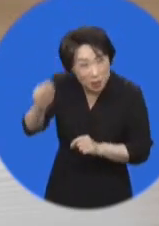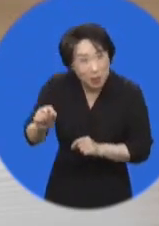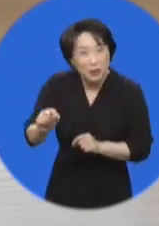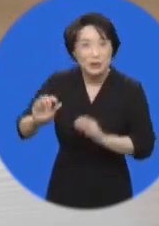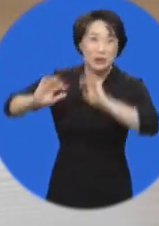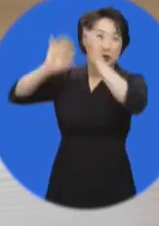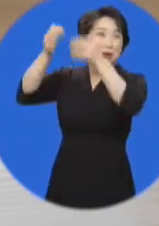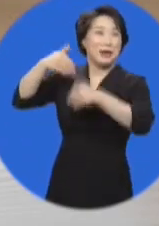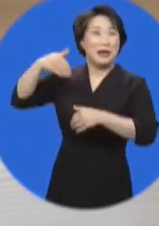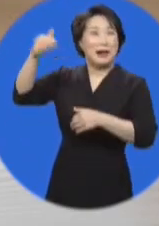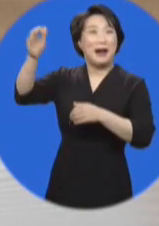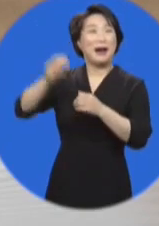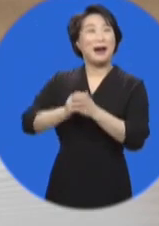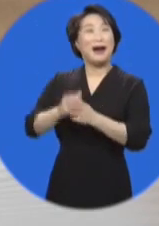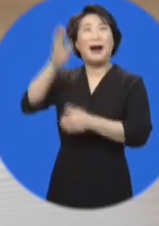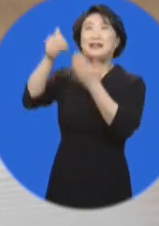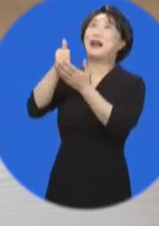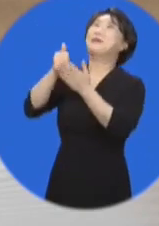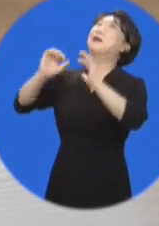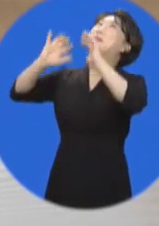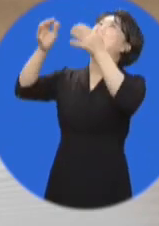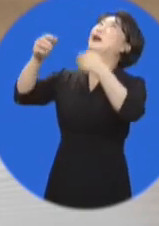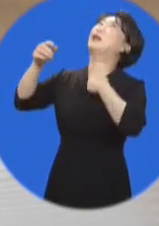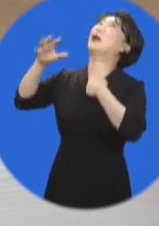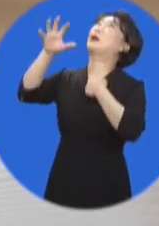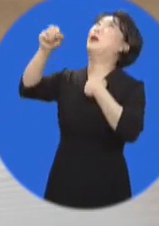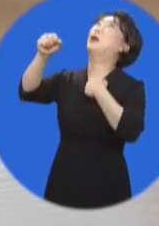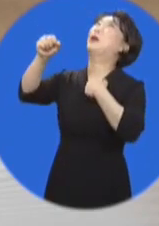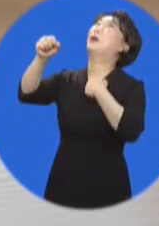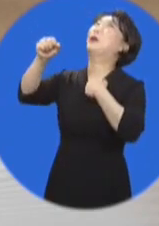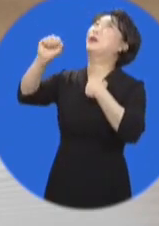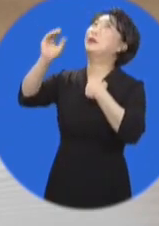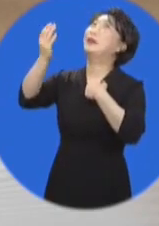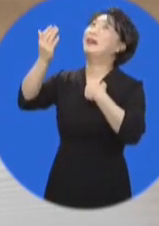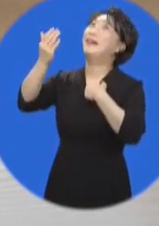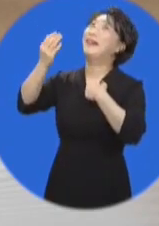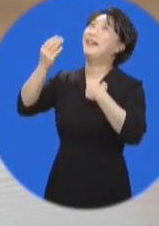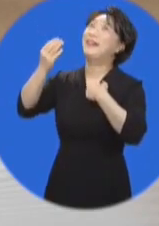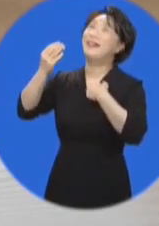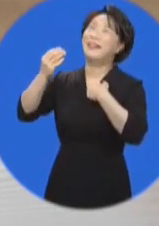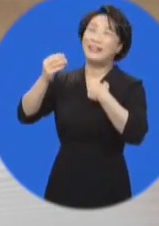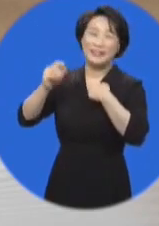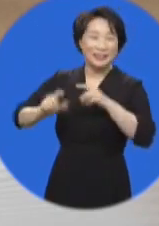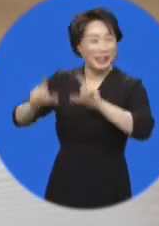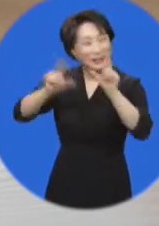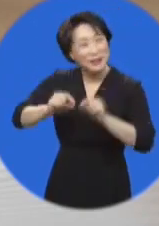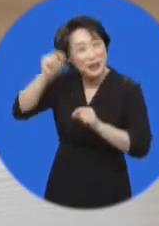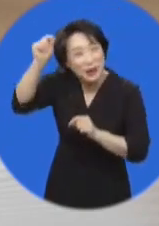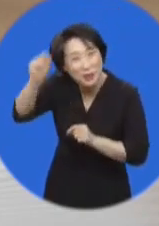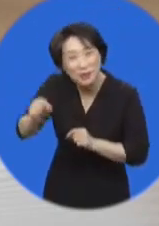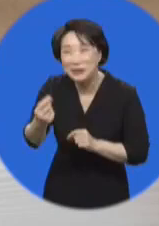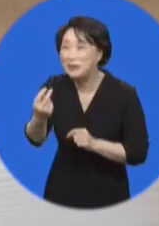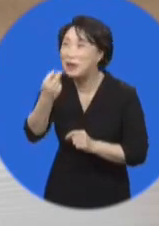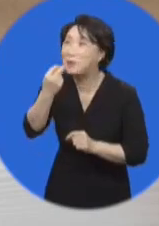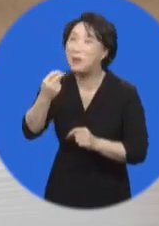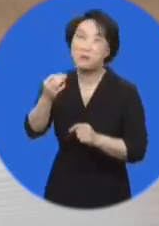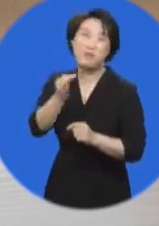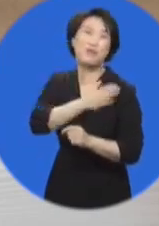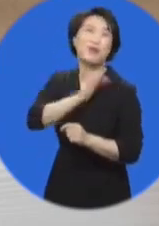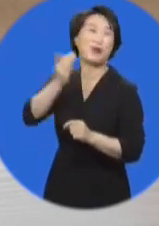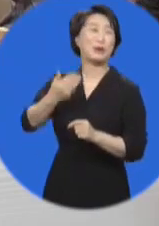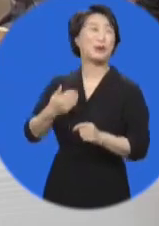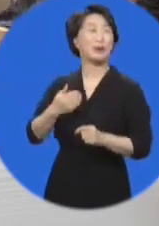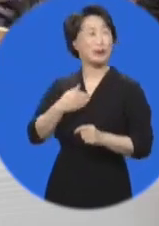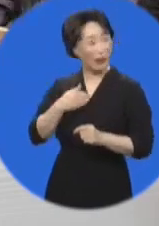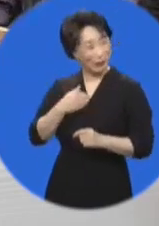영원히 천국에서 하나님의 나라가 내 것이 되고 영원히 사는 생명의 부자가